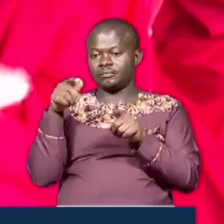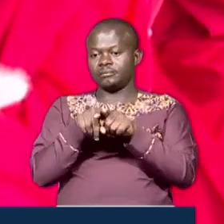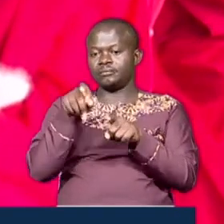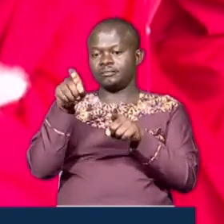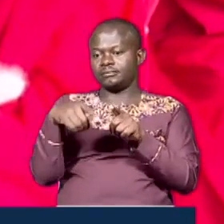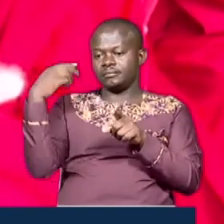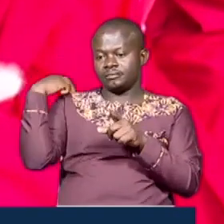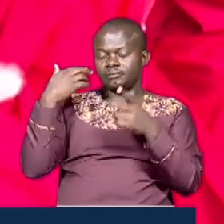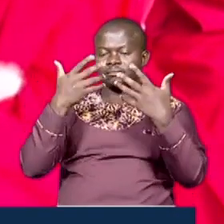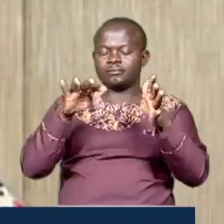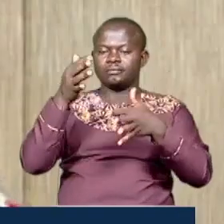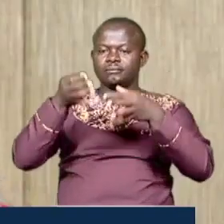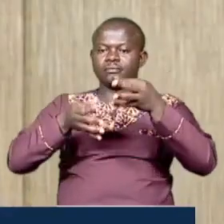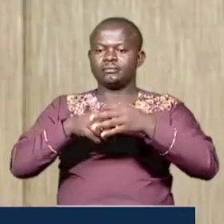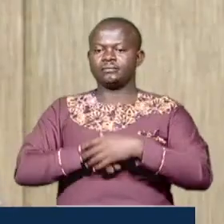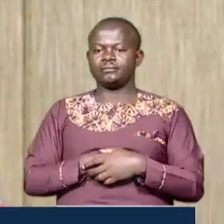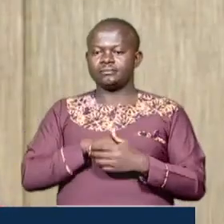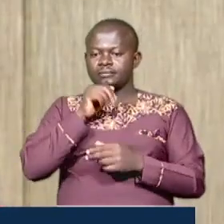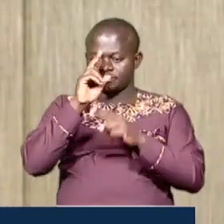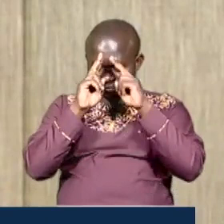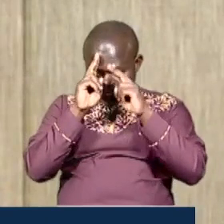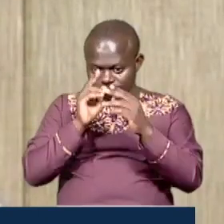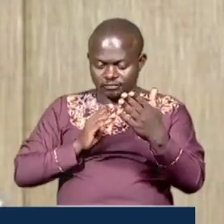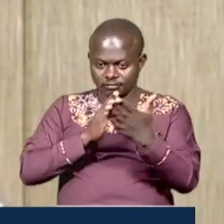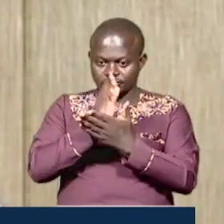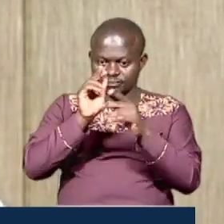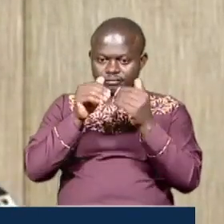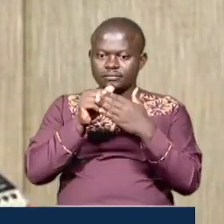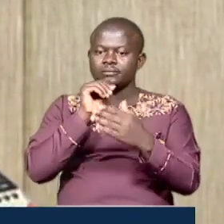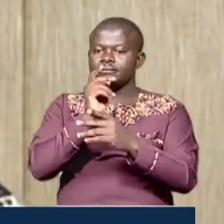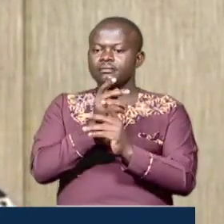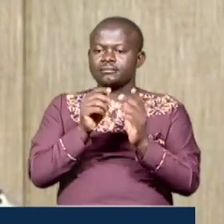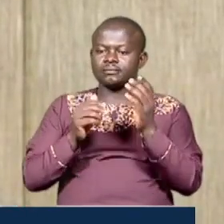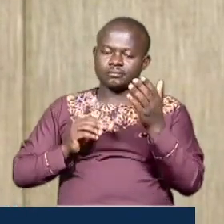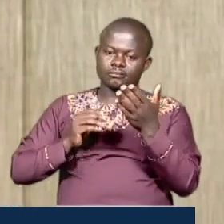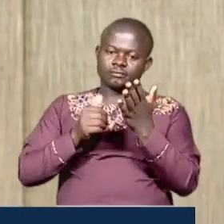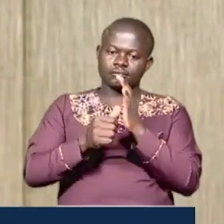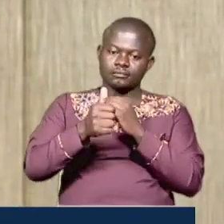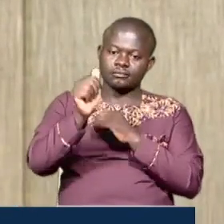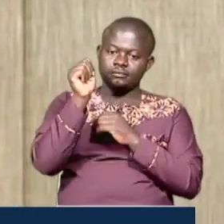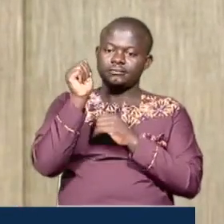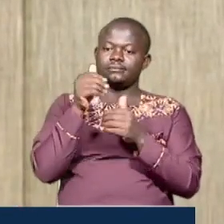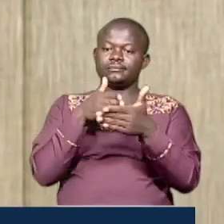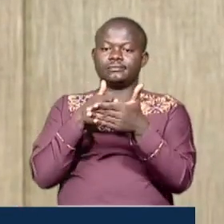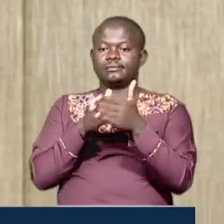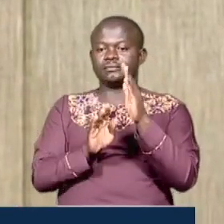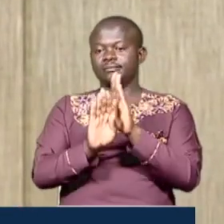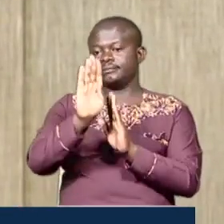ku bashinzwe kurangiza imanza kutubahiriza uburenganzira bw'abaturage kutita ku bibazo by'abaturage by'amategeko bikeya bidindi ziterambere